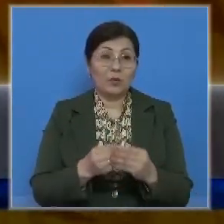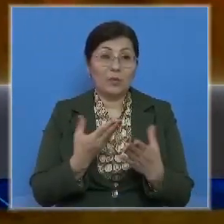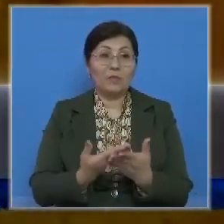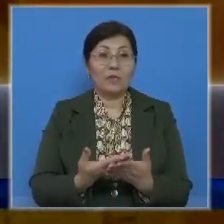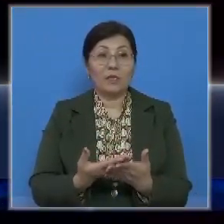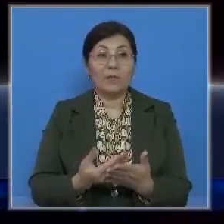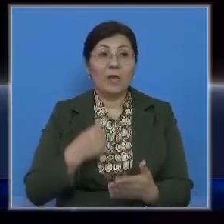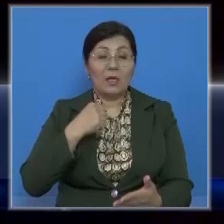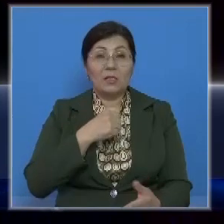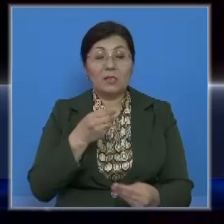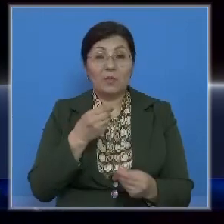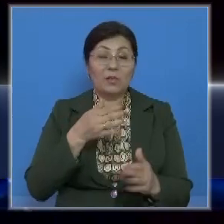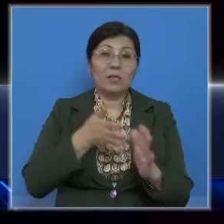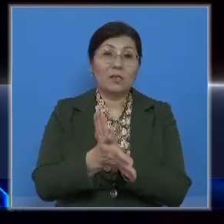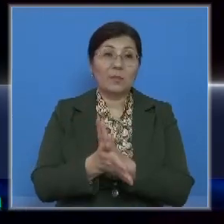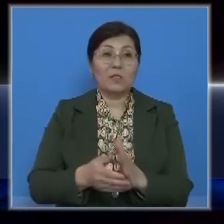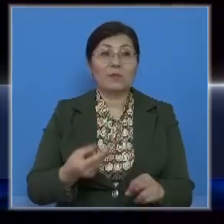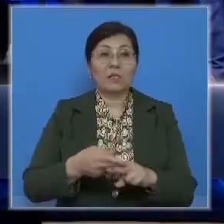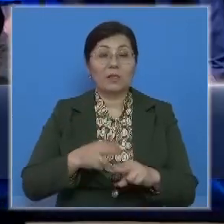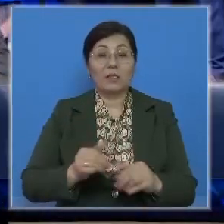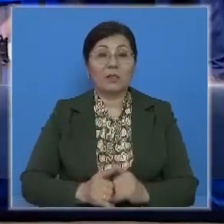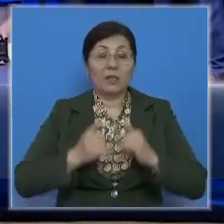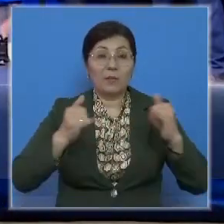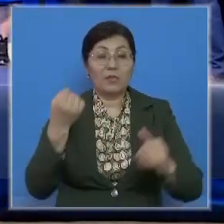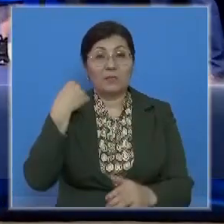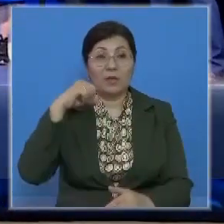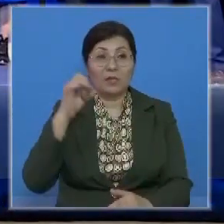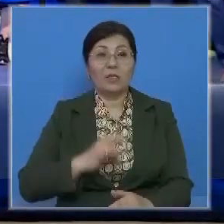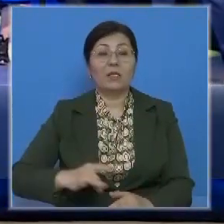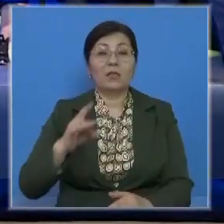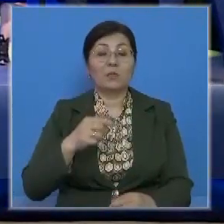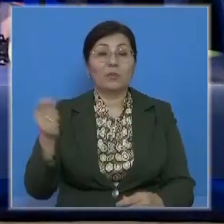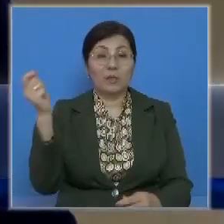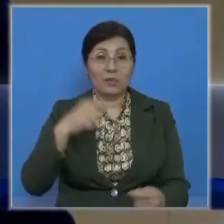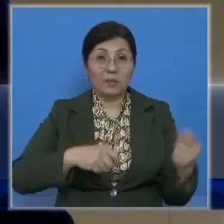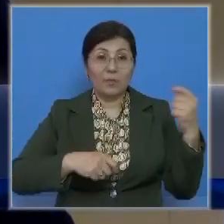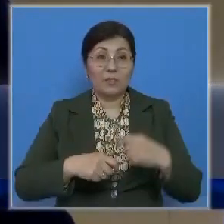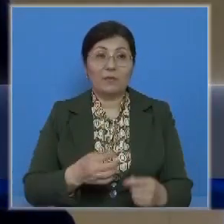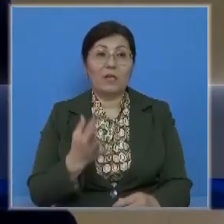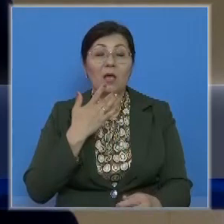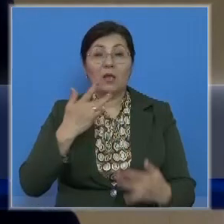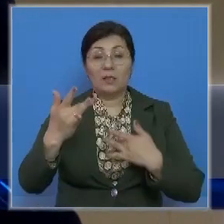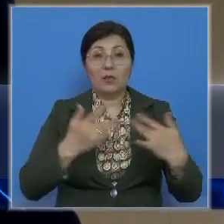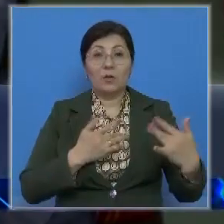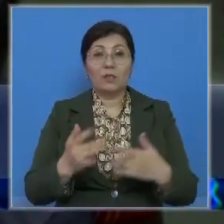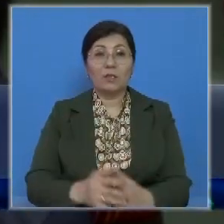на соревнования. Благодаря такому риску и пришла победа на республиканском фестивале народных театров.